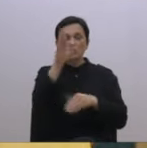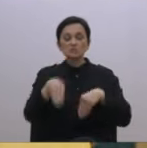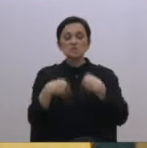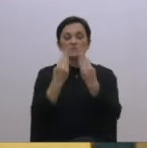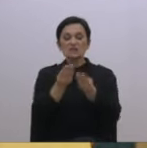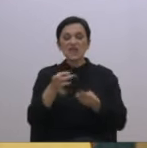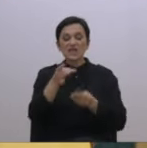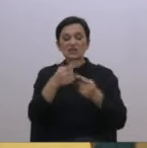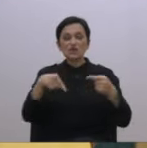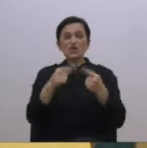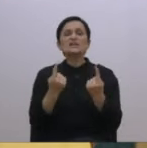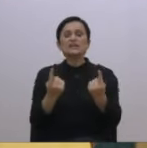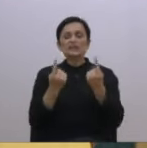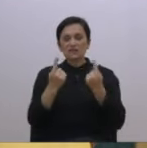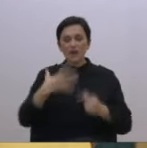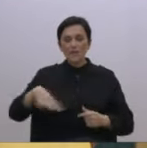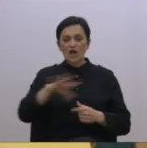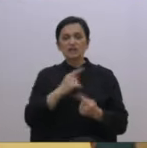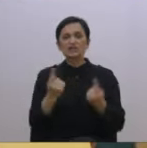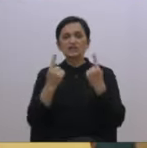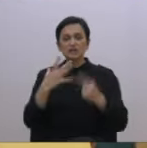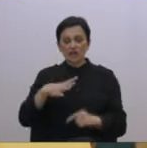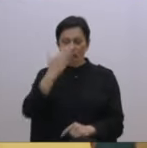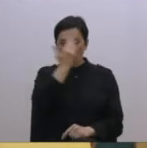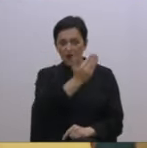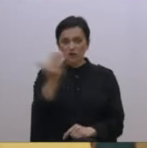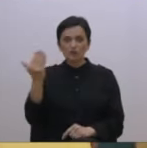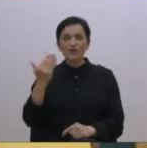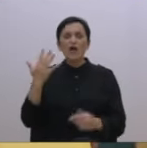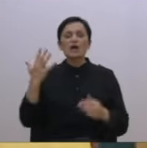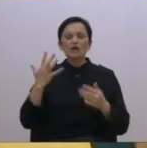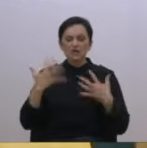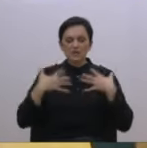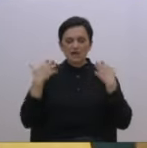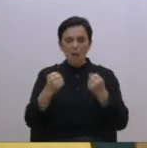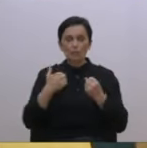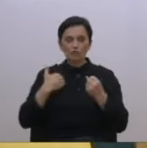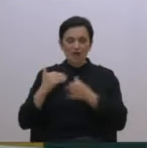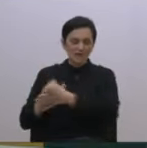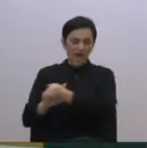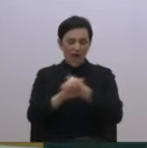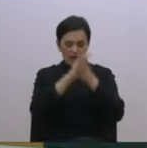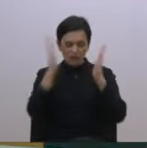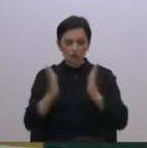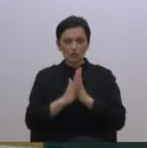რეგიონს. დიდება საქართველოს, დიდება ქართულ ხალხს, გაუმარჯოს ჩვენს ერთიანობას. დიდი მადლობა.